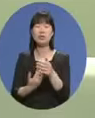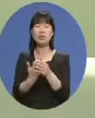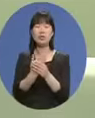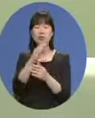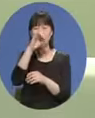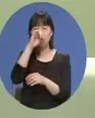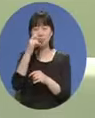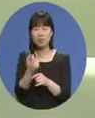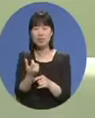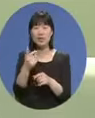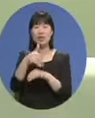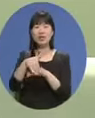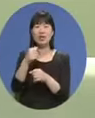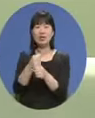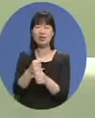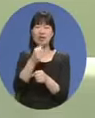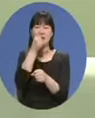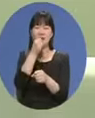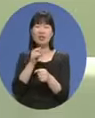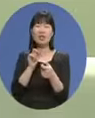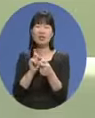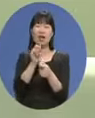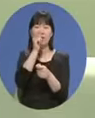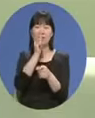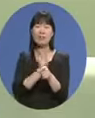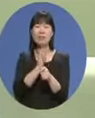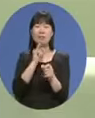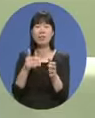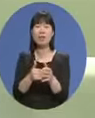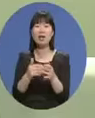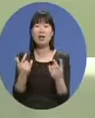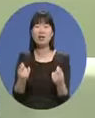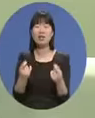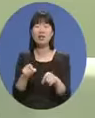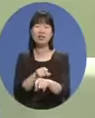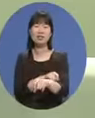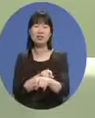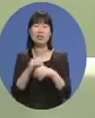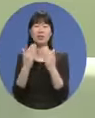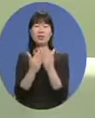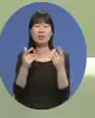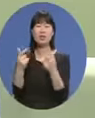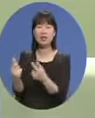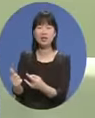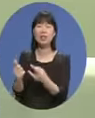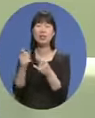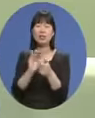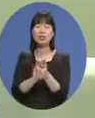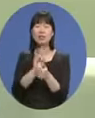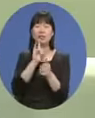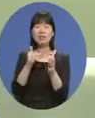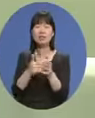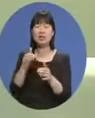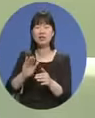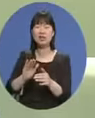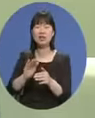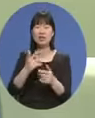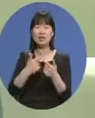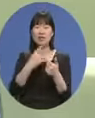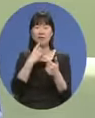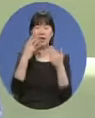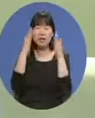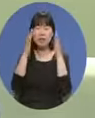조금씩 조금씩 계획을 세우는 아이로 다가갈 수가 있는 거죠. 이런 건 특히 모두에게 도움이 되지만 이렇게 나무만